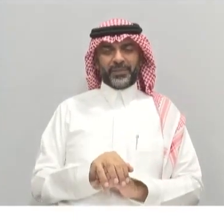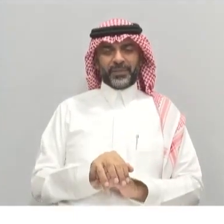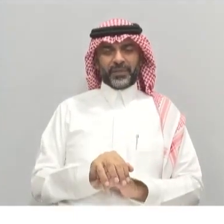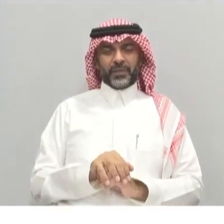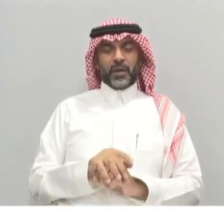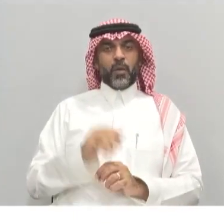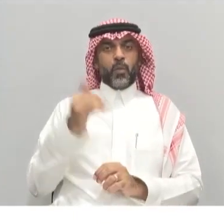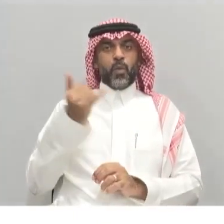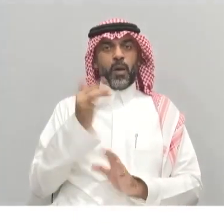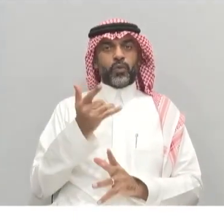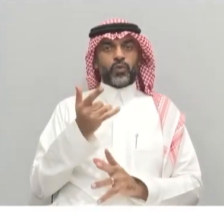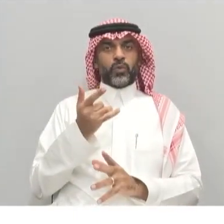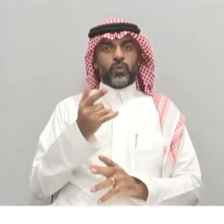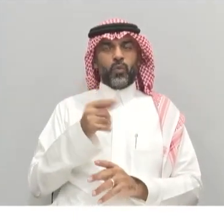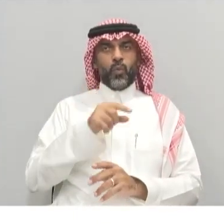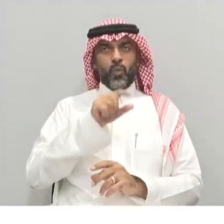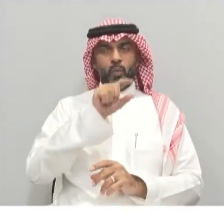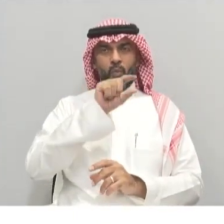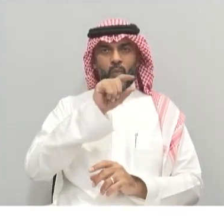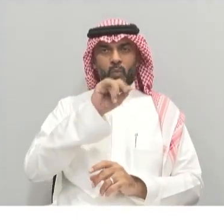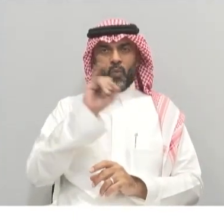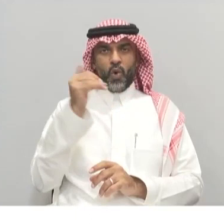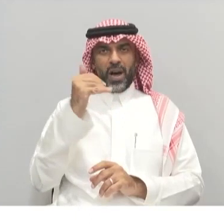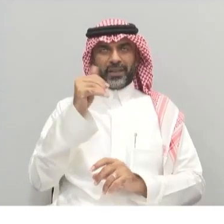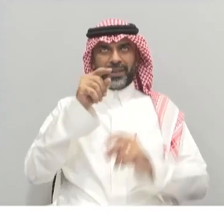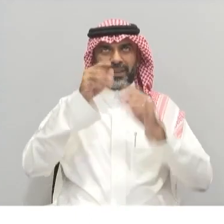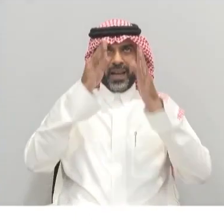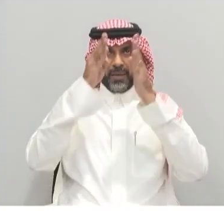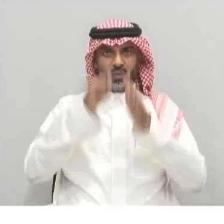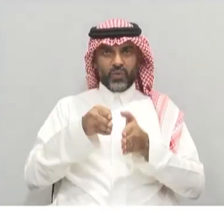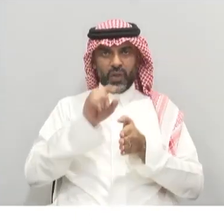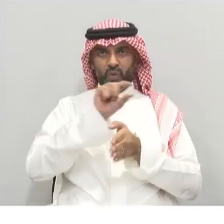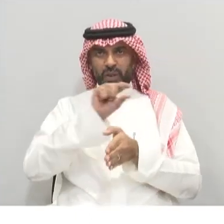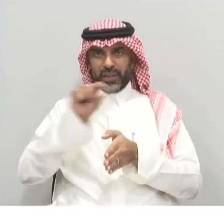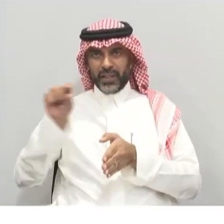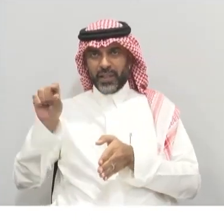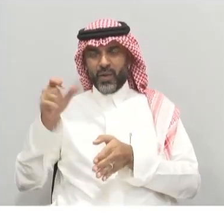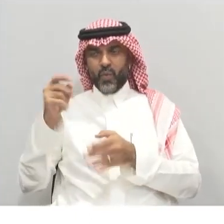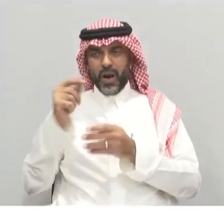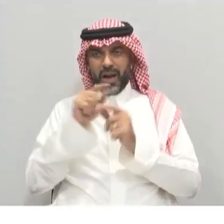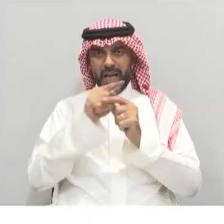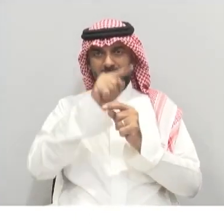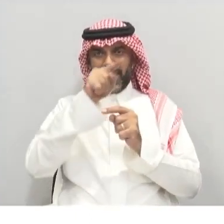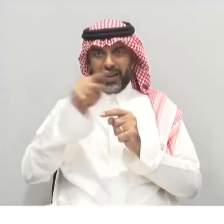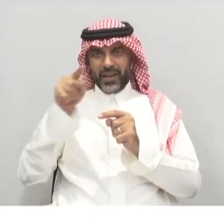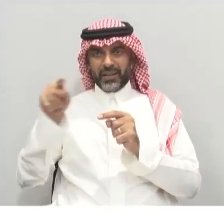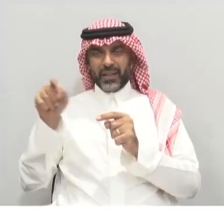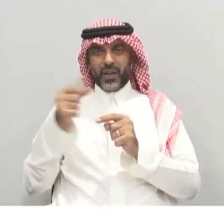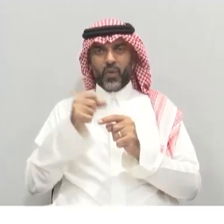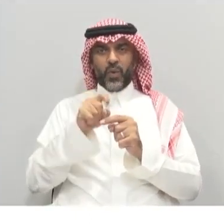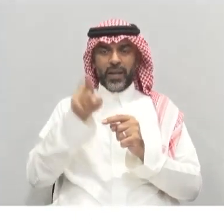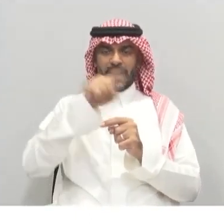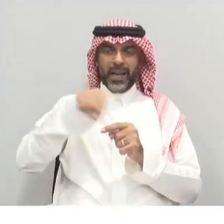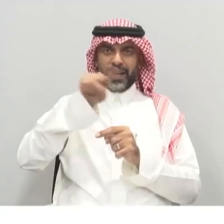اهم هذه الانواع المخططات العموديه والشريطيه والخطيه والدائريه والدائريه